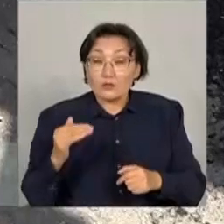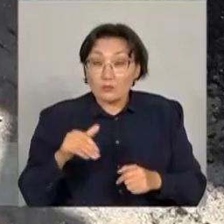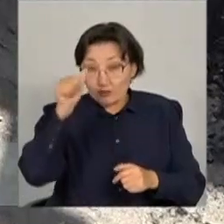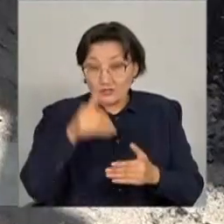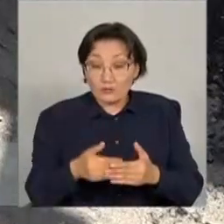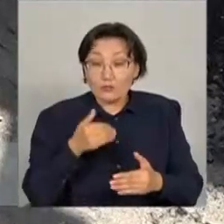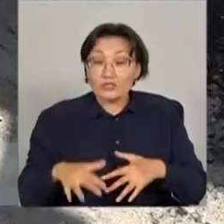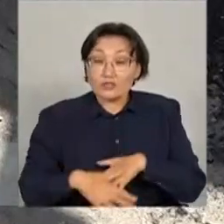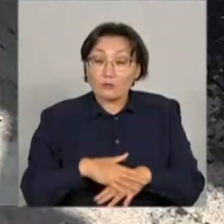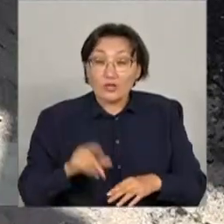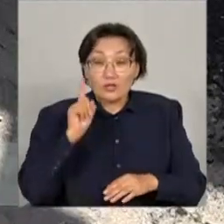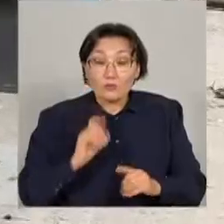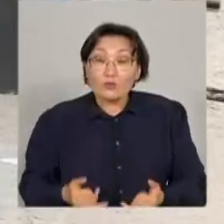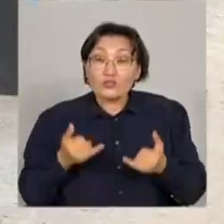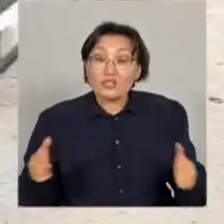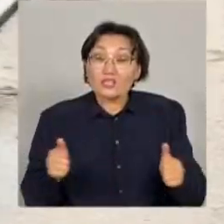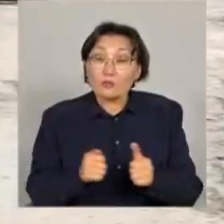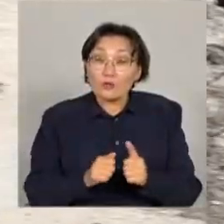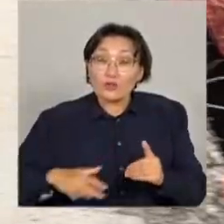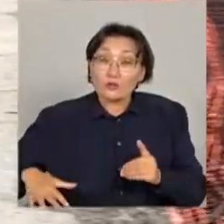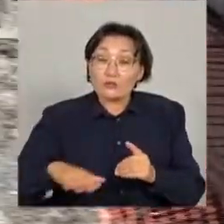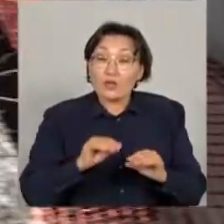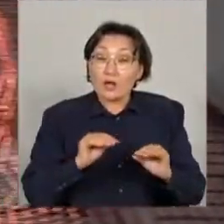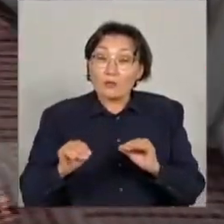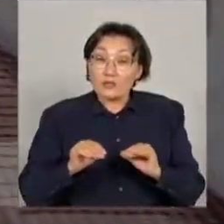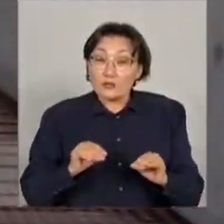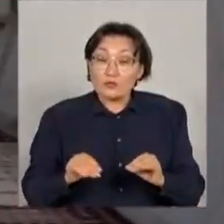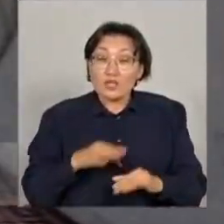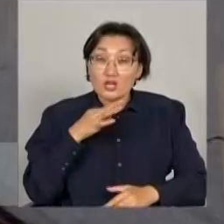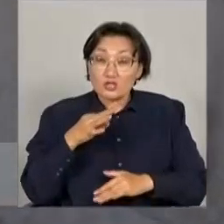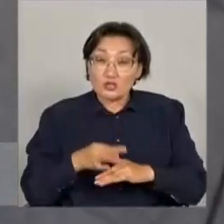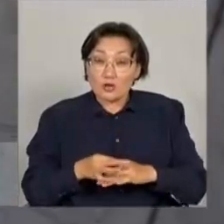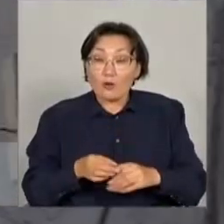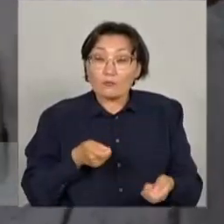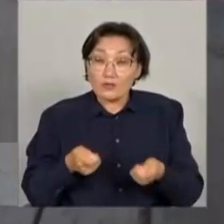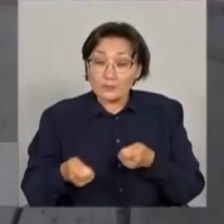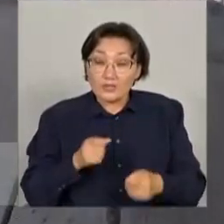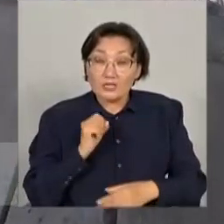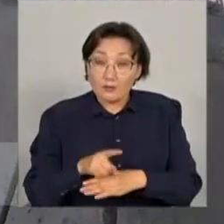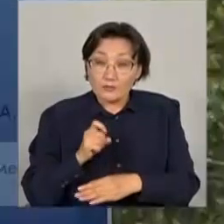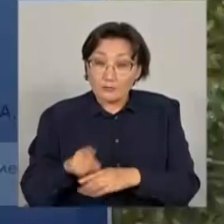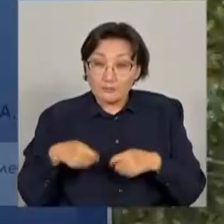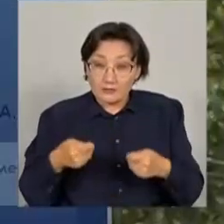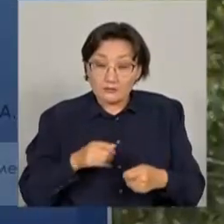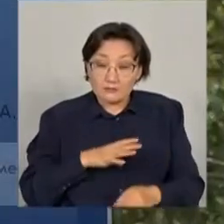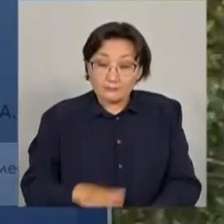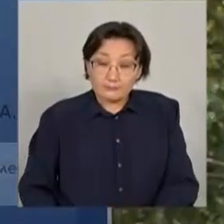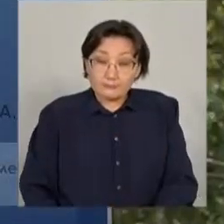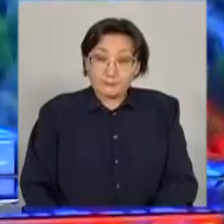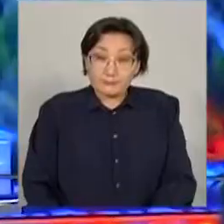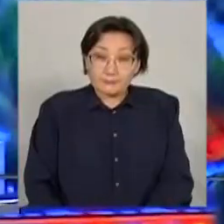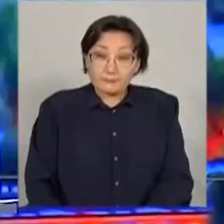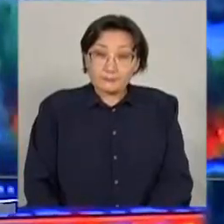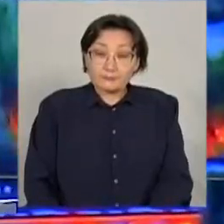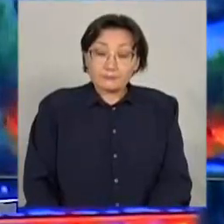дейін тұрғындардың жайлылығы үшін іргелес аумақты абаттандыру бойынша жауаптыларға бірқатар тапсырма берілді.